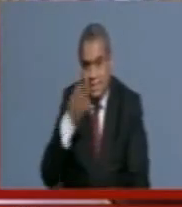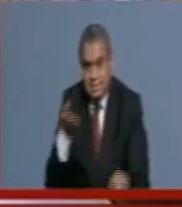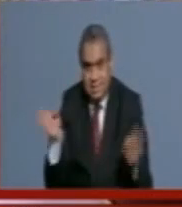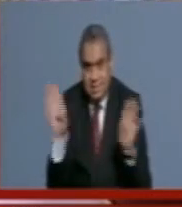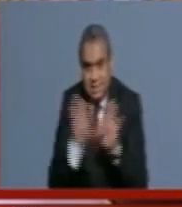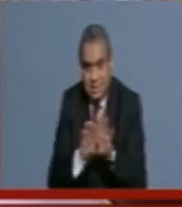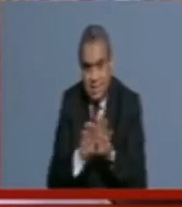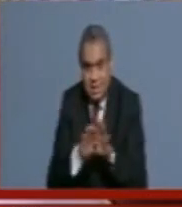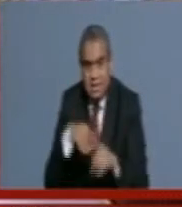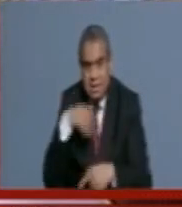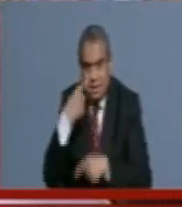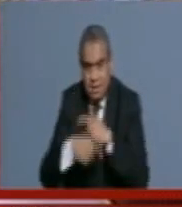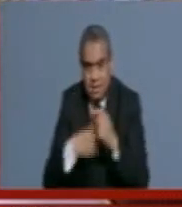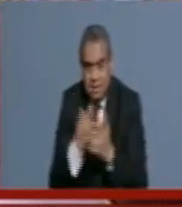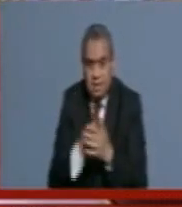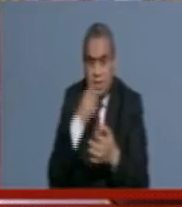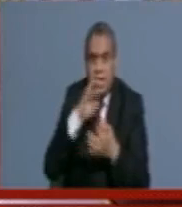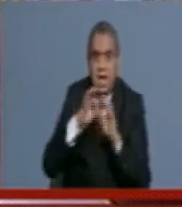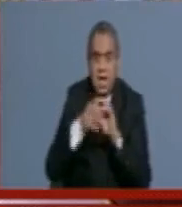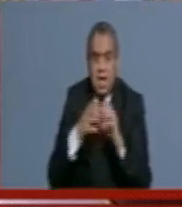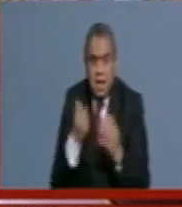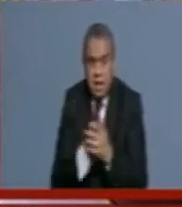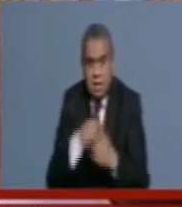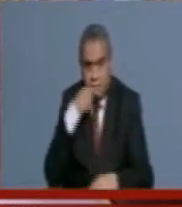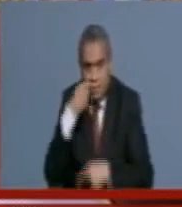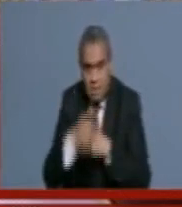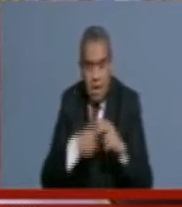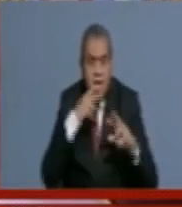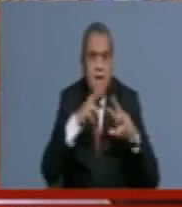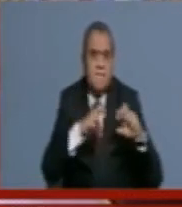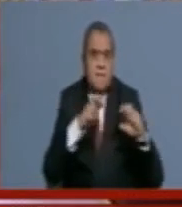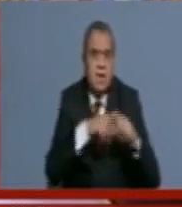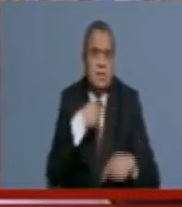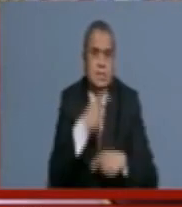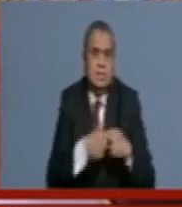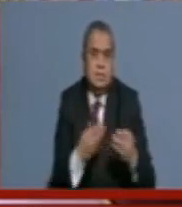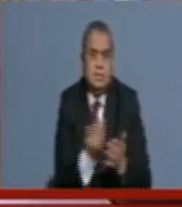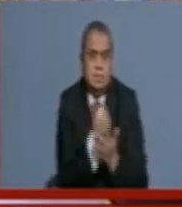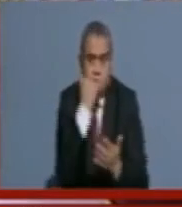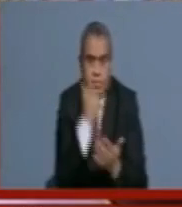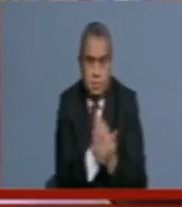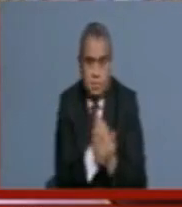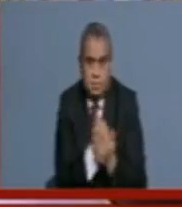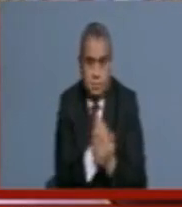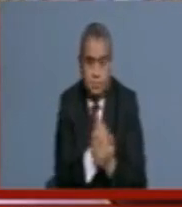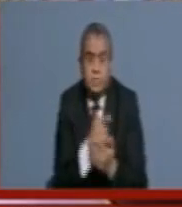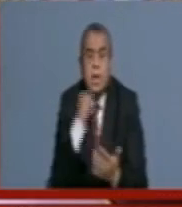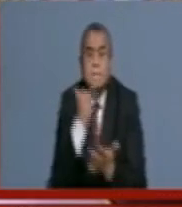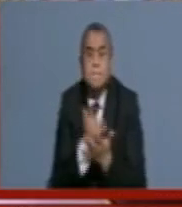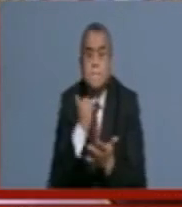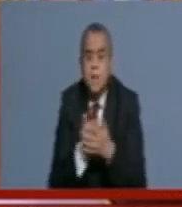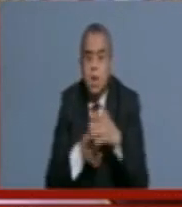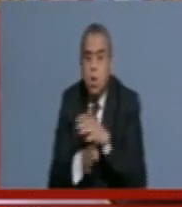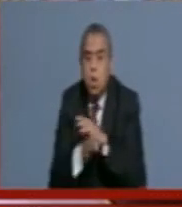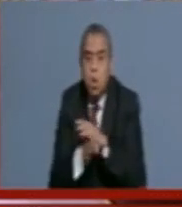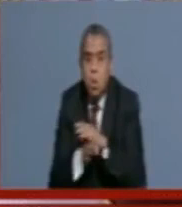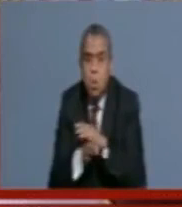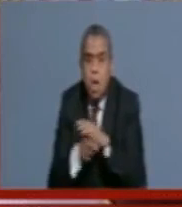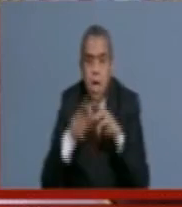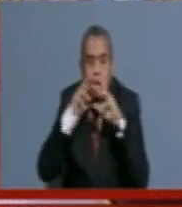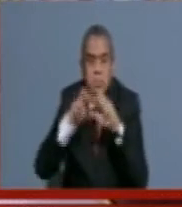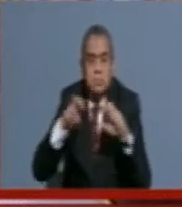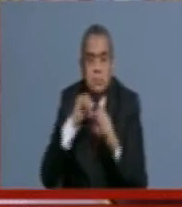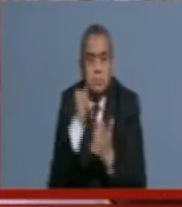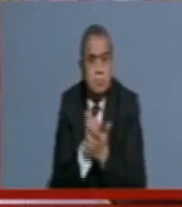ناخب متواجد في جمعية الانتخاب، نبتدي عملية الفرز. طيب مين المفروض يحضر عملية الفرز؟ المفروض يحضر